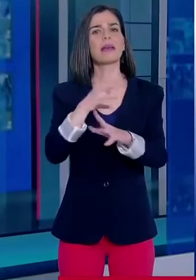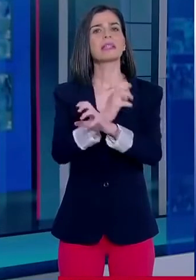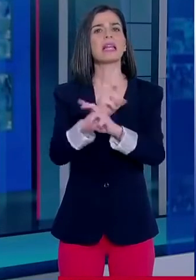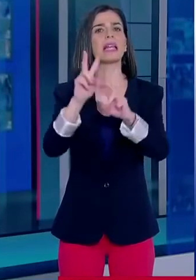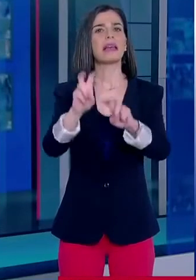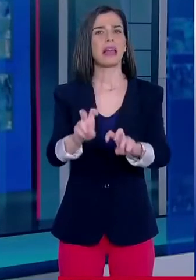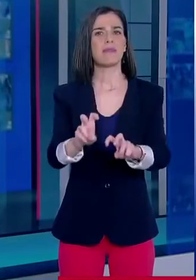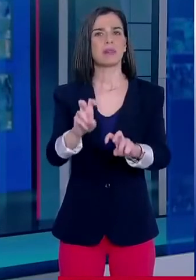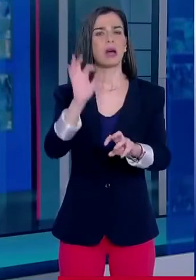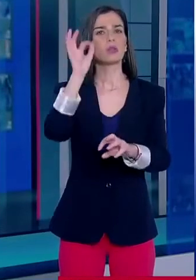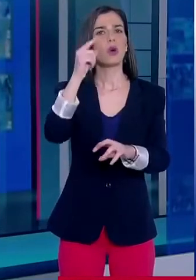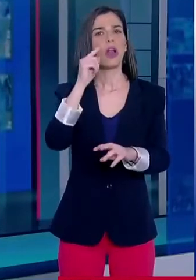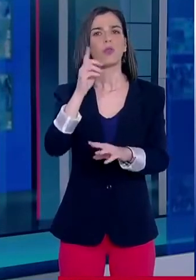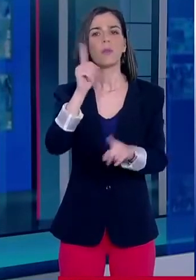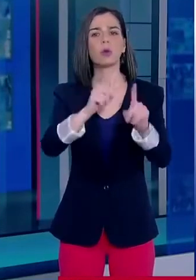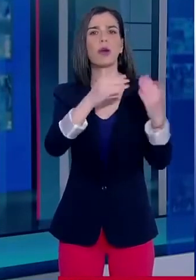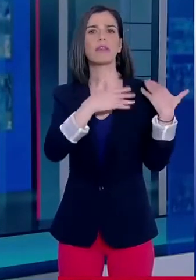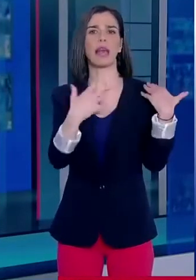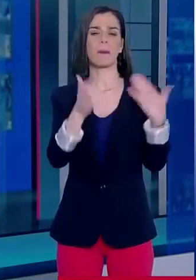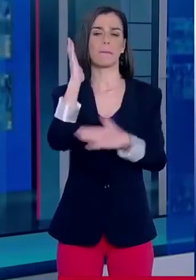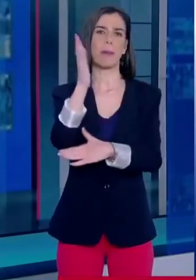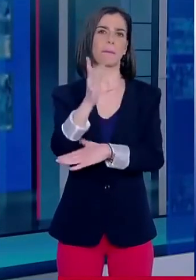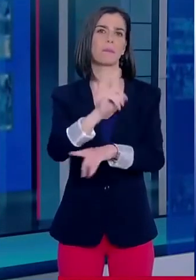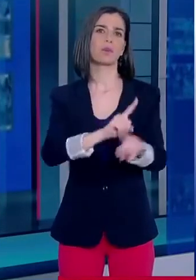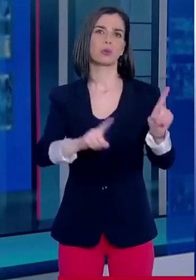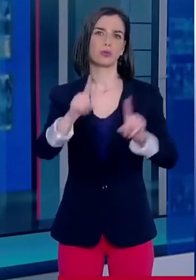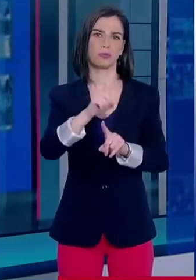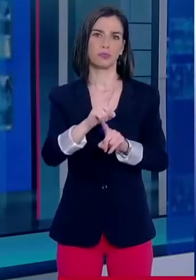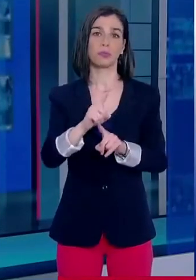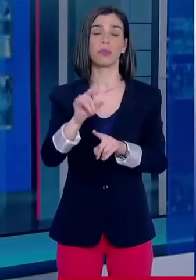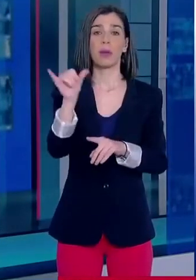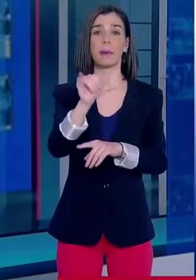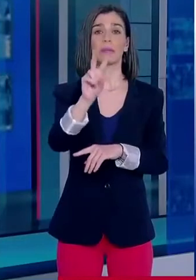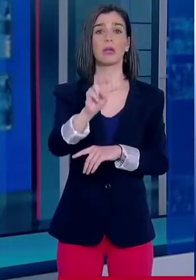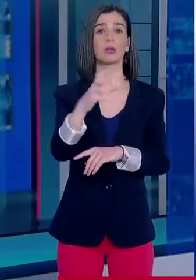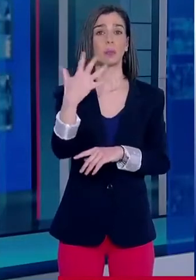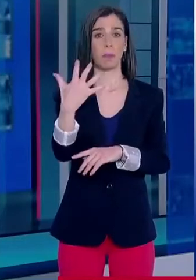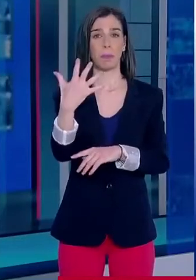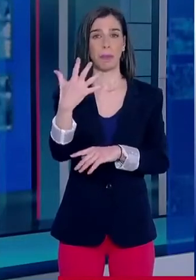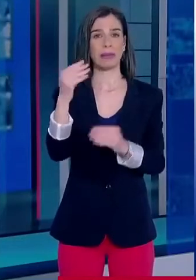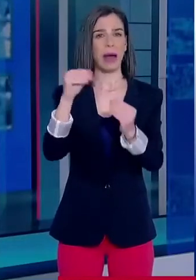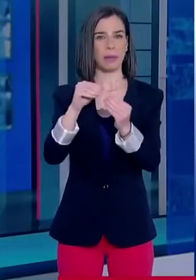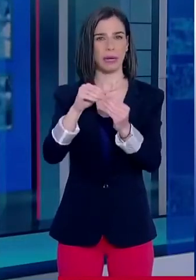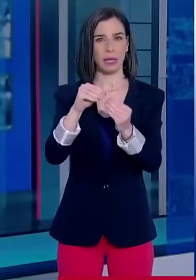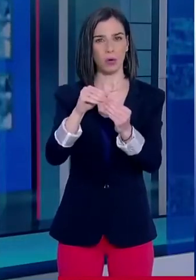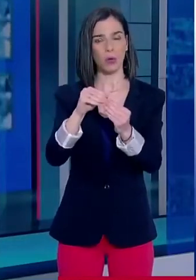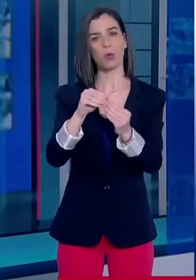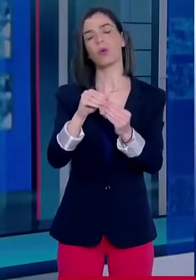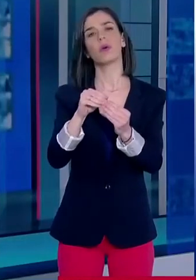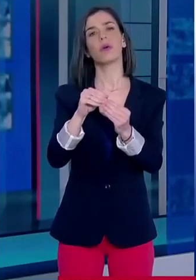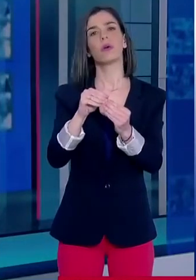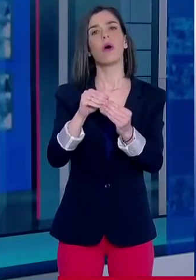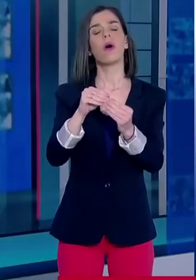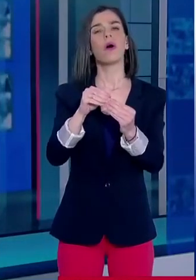πλαίσιο της αναζήτησης ποινικών ευθυνών. Να σας ενημερώσω επίσης ότι την 5η 25 Τετάρτου ο διοικητής της Εθνικής Αρχής Διαφάνειας